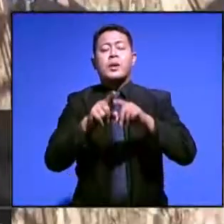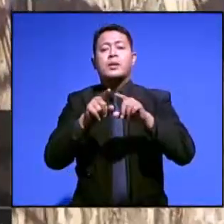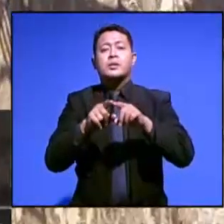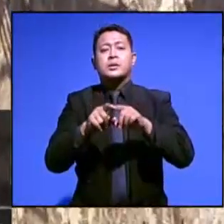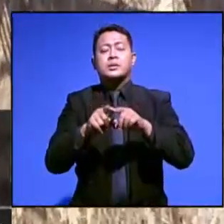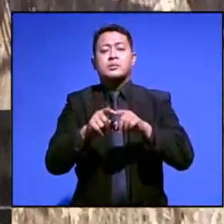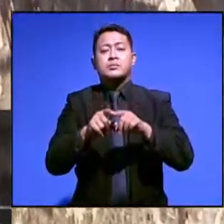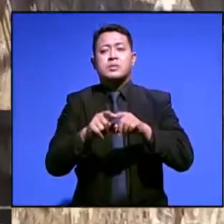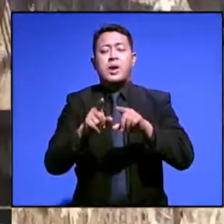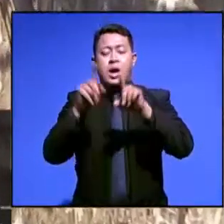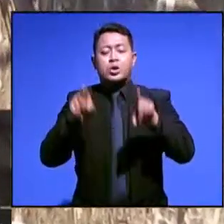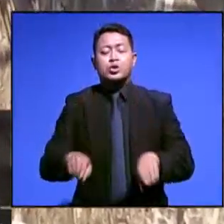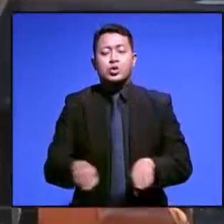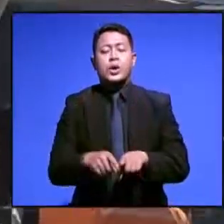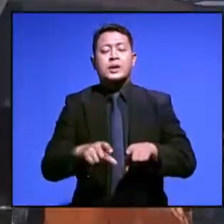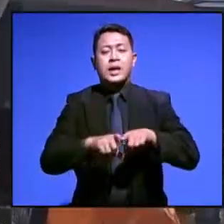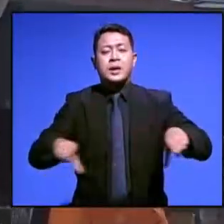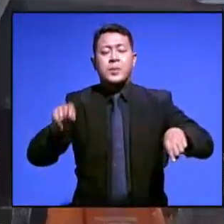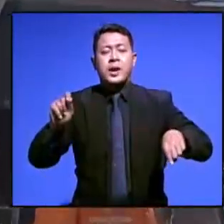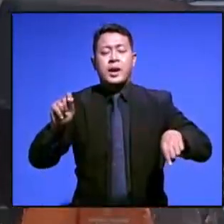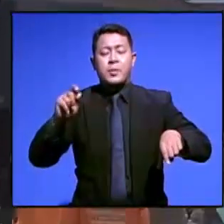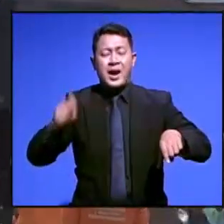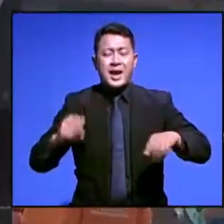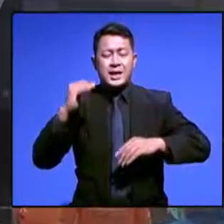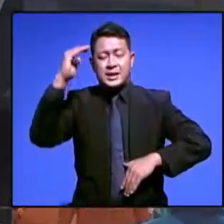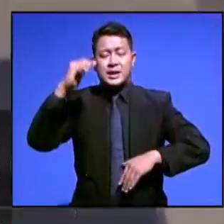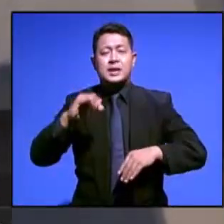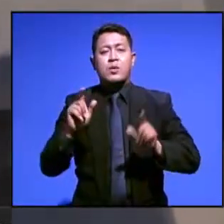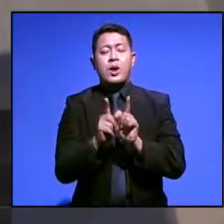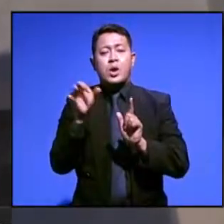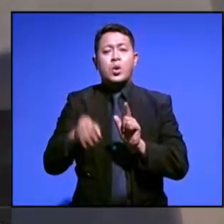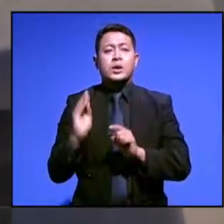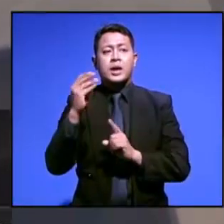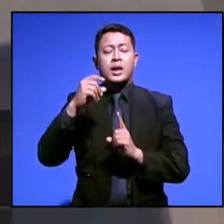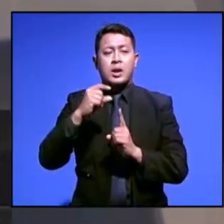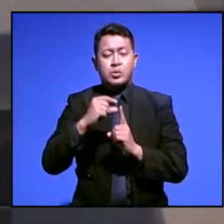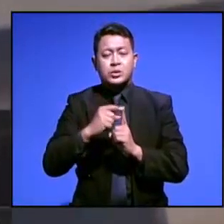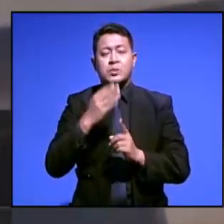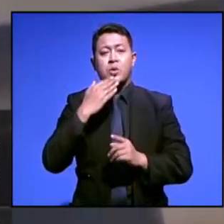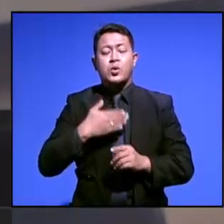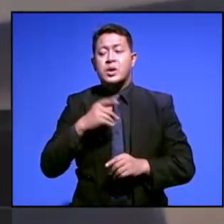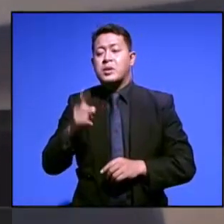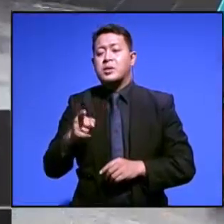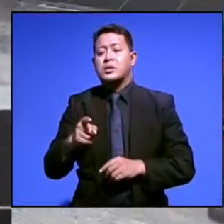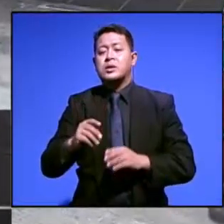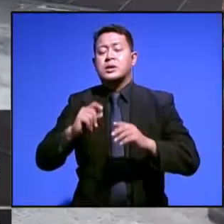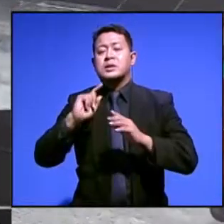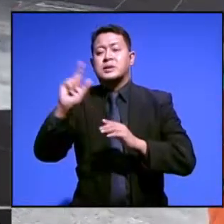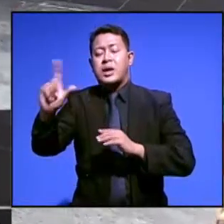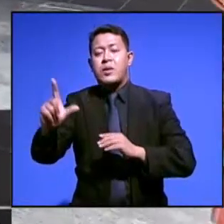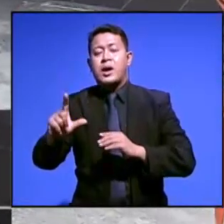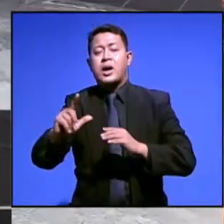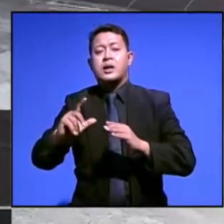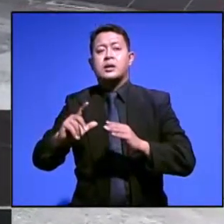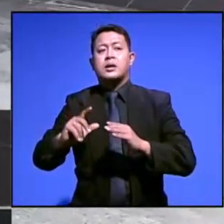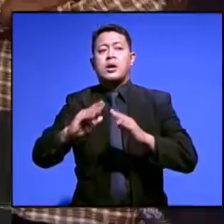putusan PTUN Jakarta Pusat serta surat tugas Wali Kota Jakarta Pusat. Penghuni pun dituding menyewakan rumah dinas kepada 6